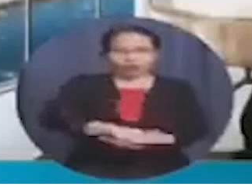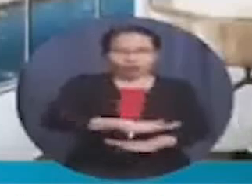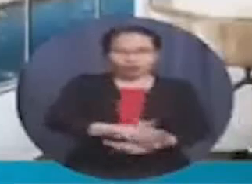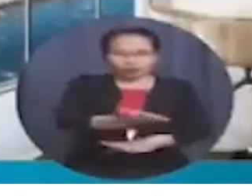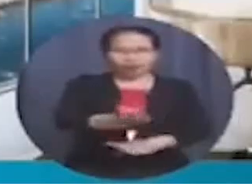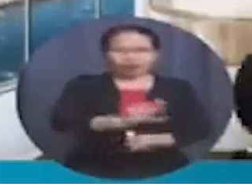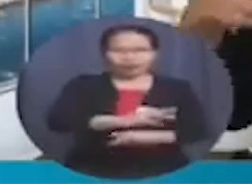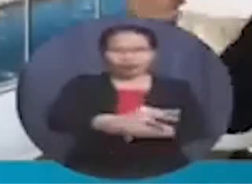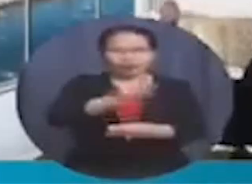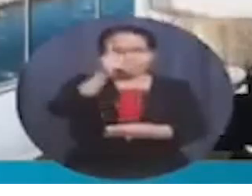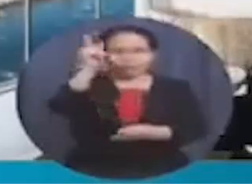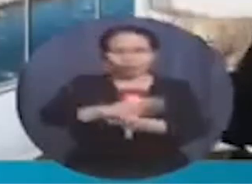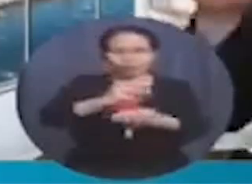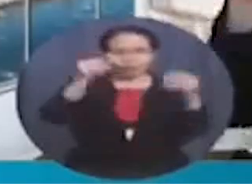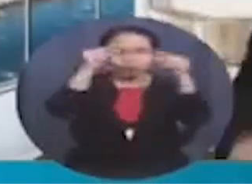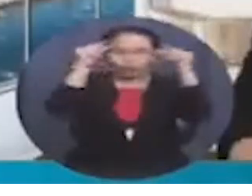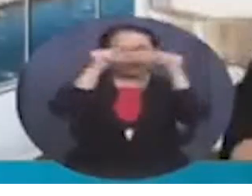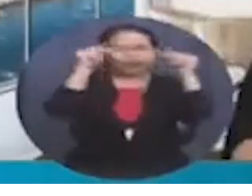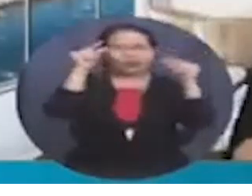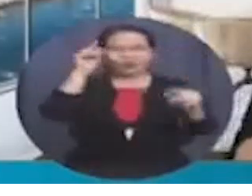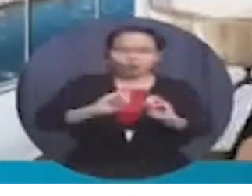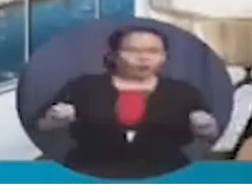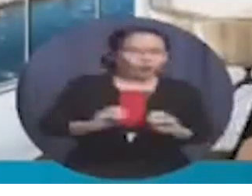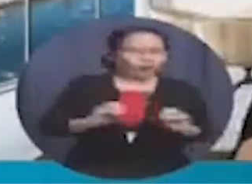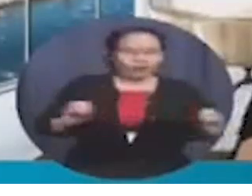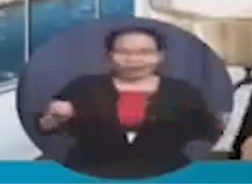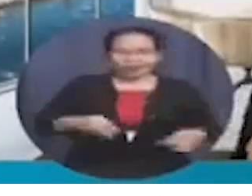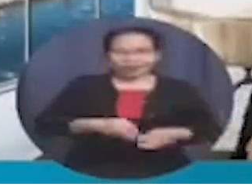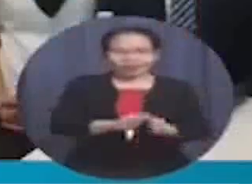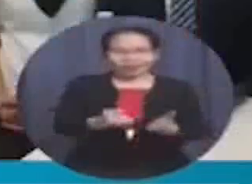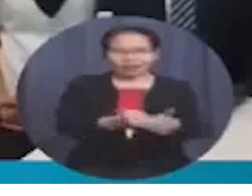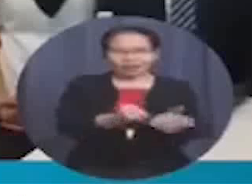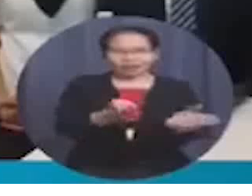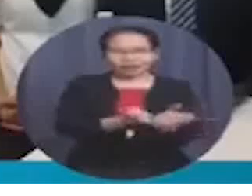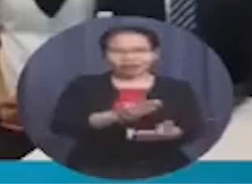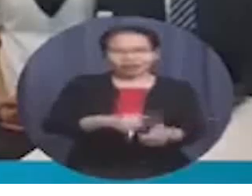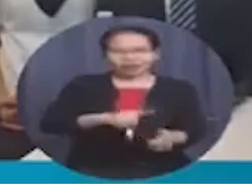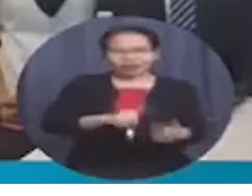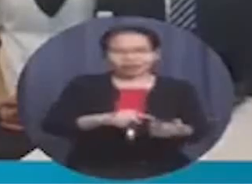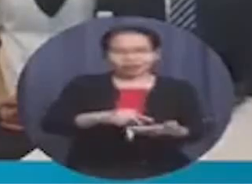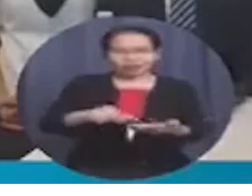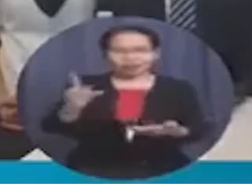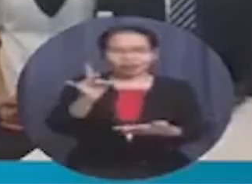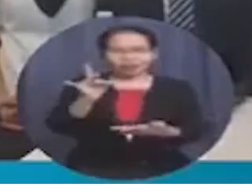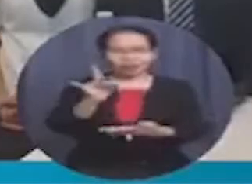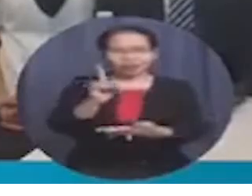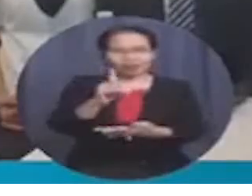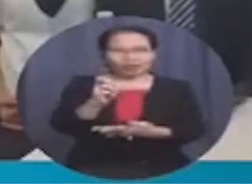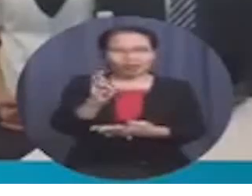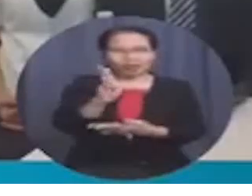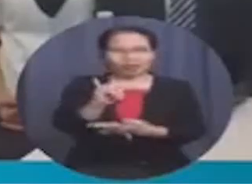ba? Gumawa ka rin dahil gumawa si Moises eh. Walang ganyan sa Biblia. O, tabi sa 5:8 ng